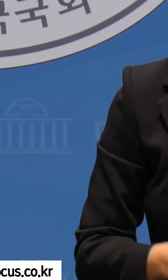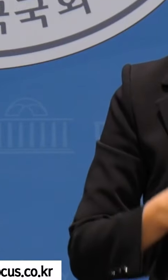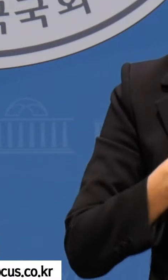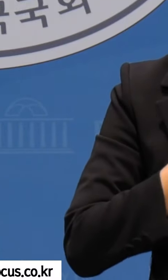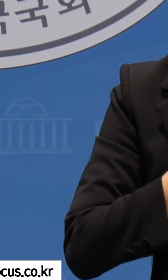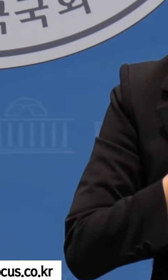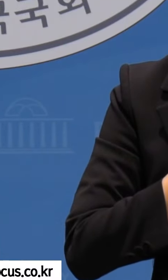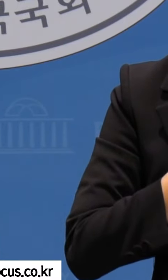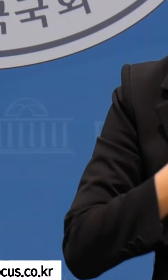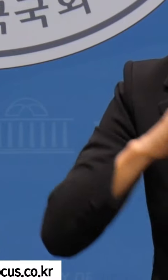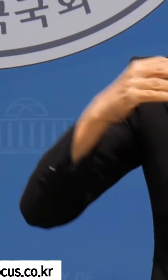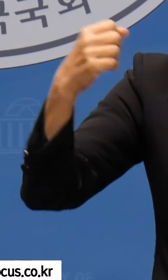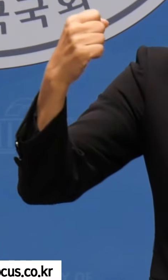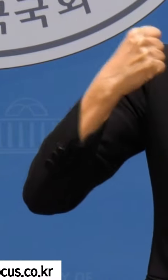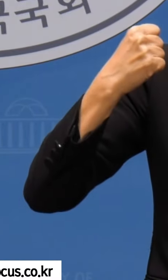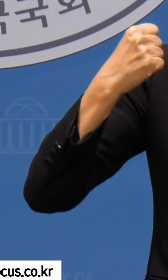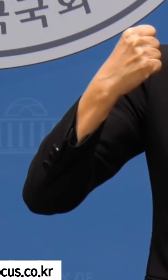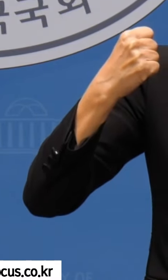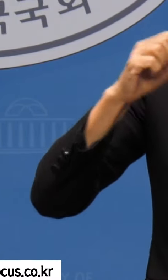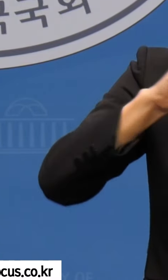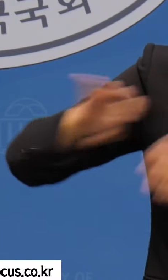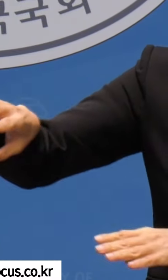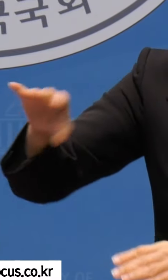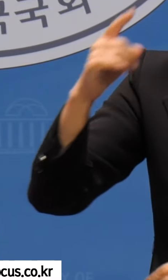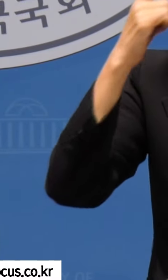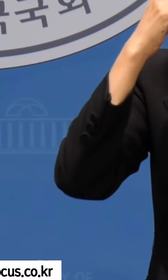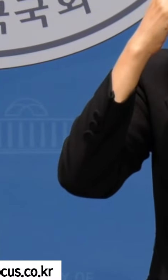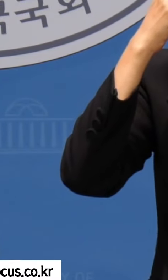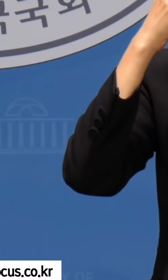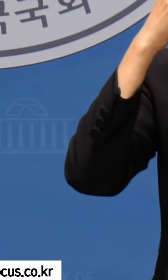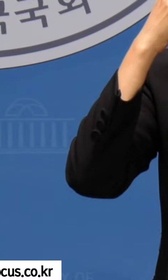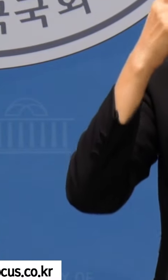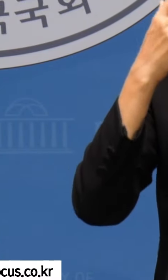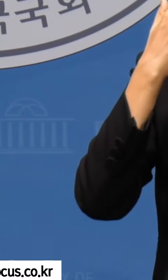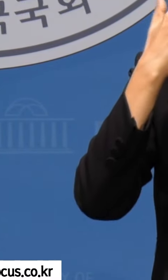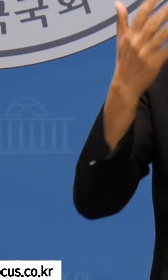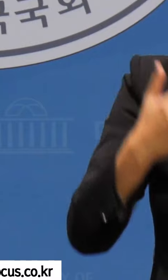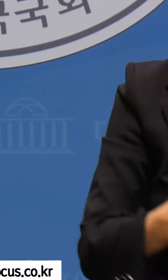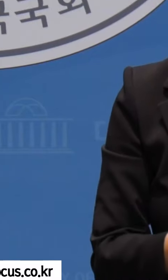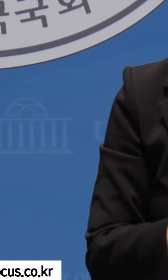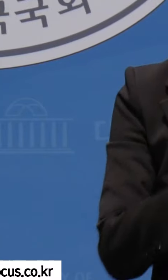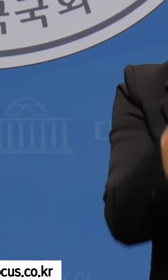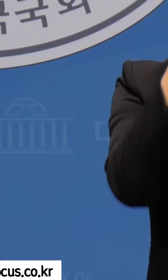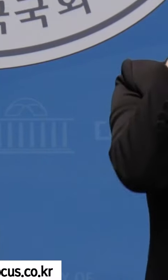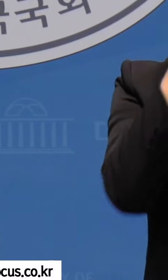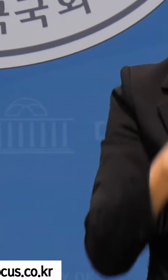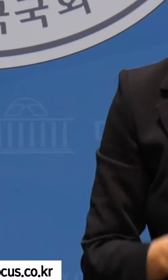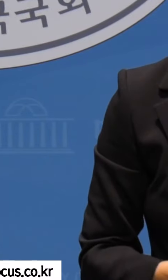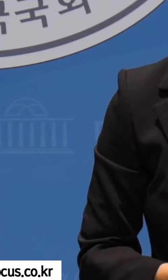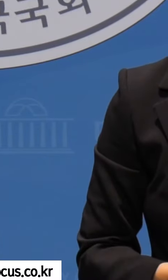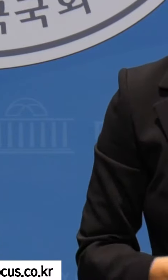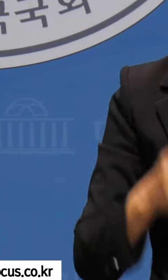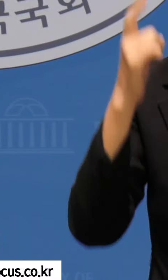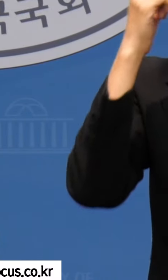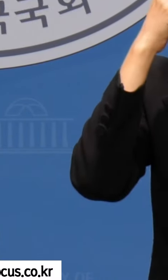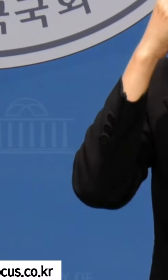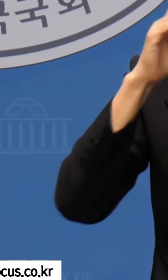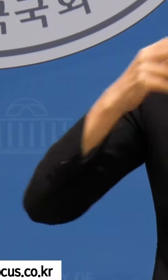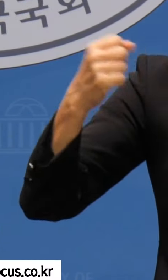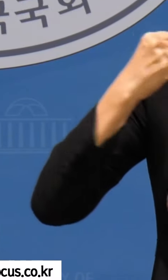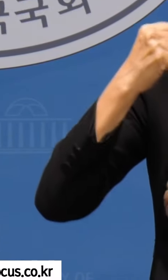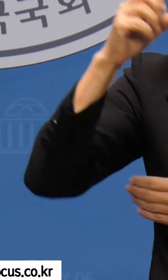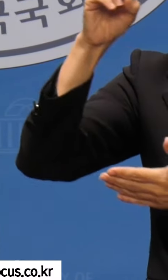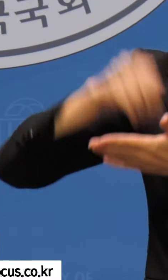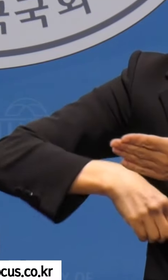제가 국민의 힘을 버리는 이유는 분명합니다 국민의 힘을 탈당하고